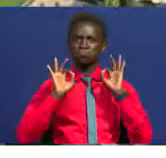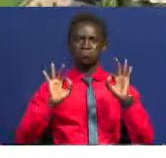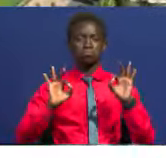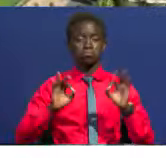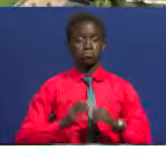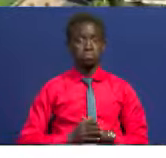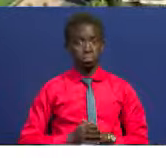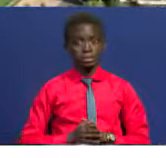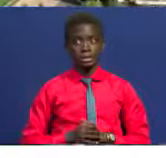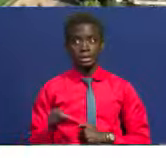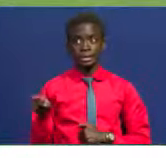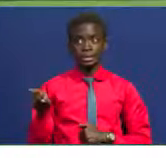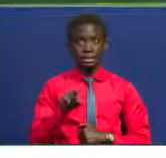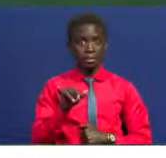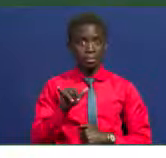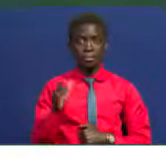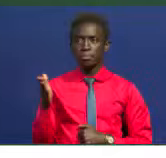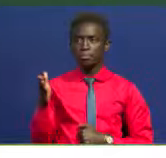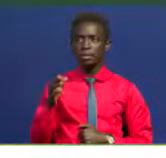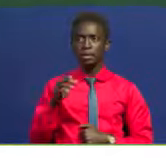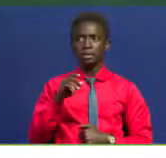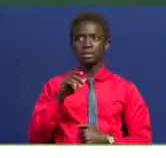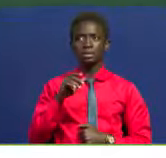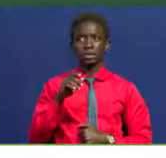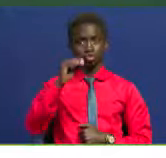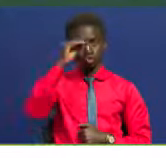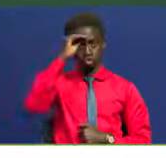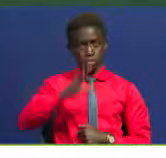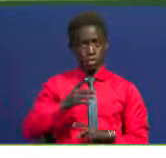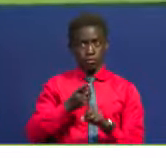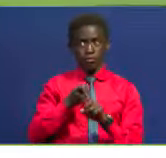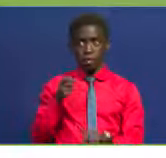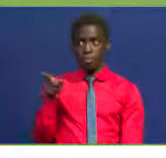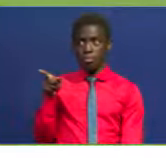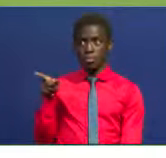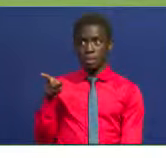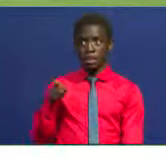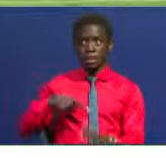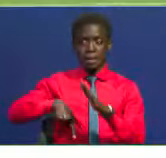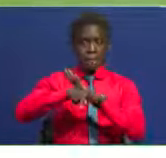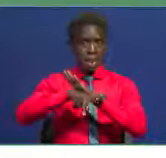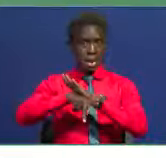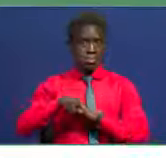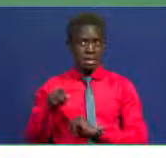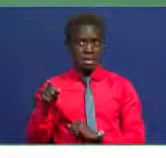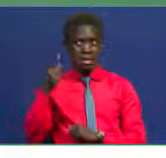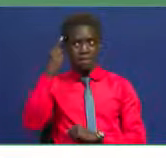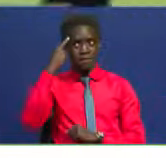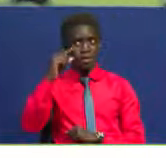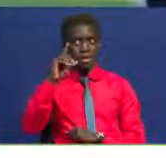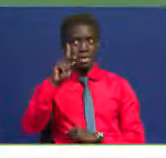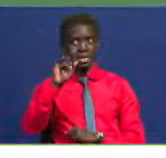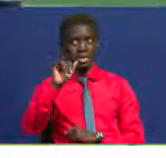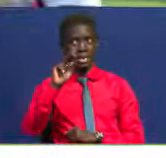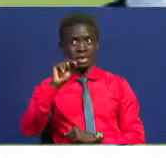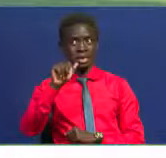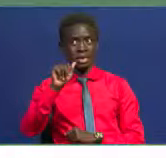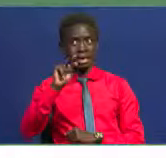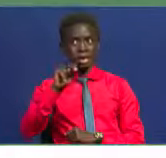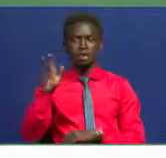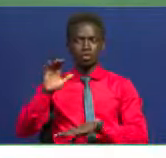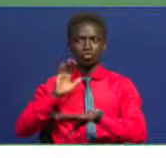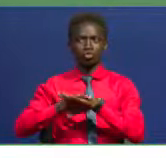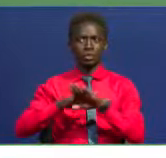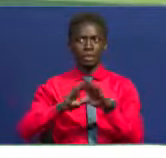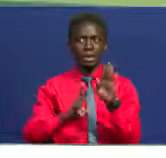Chen Yuyuan, mwanafunzi kutoka shule ya msingi nambari moja ya wilaya ya Dingnan, akiwa mfano